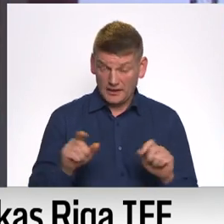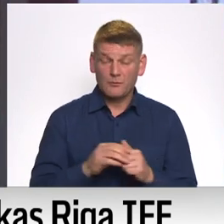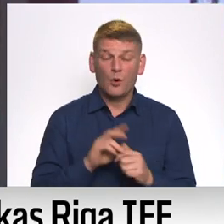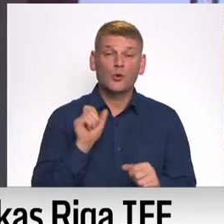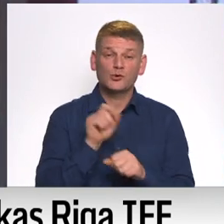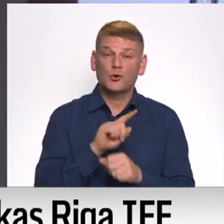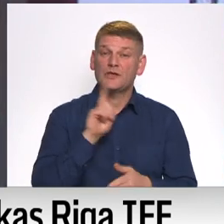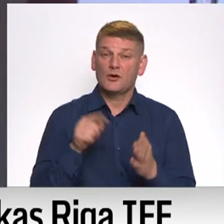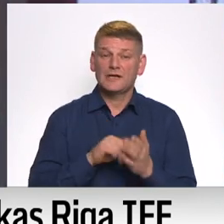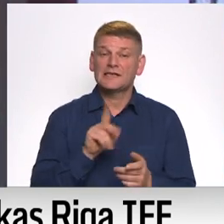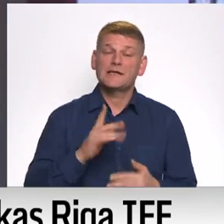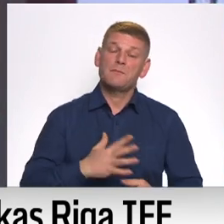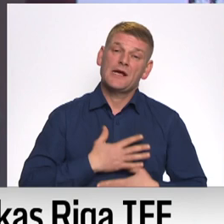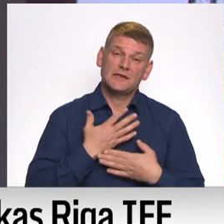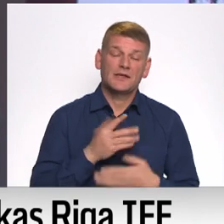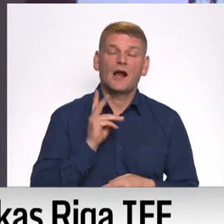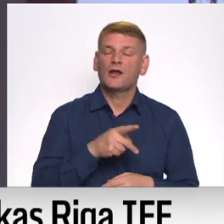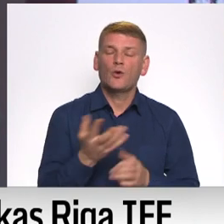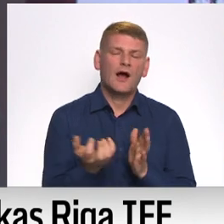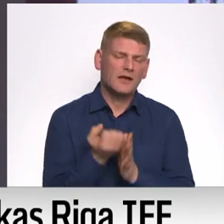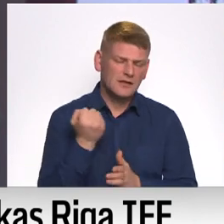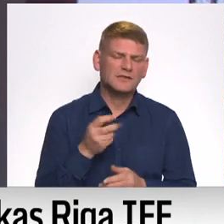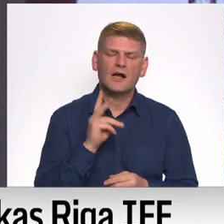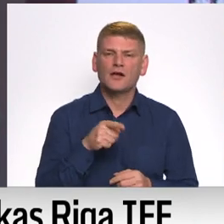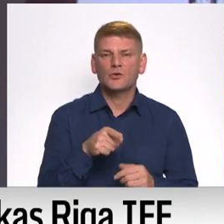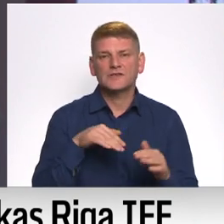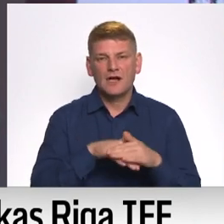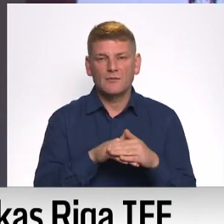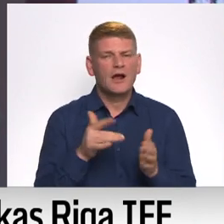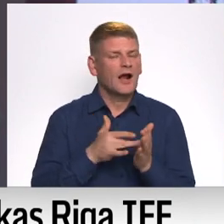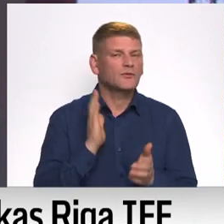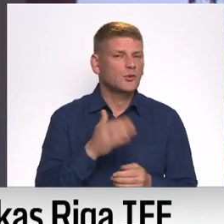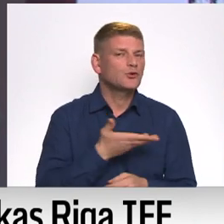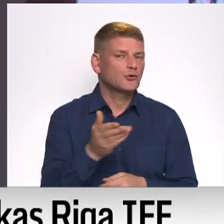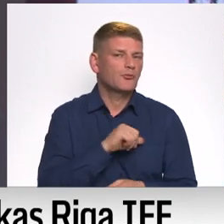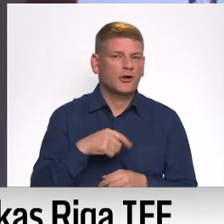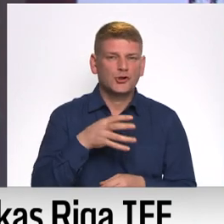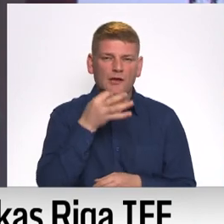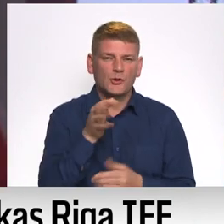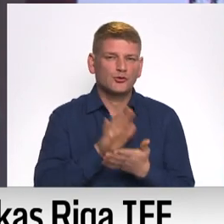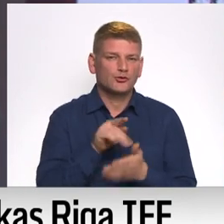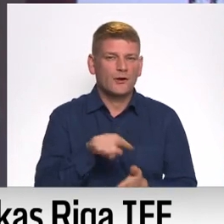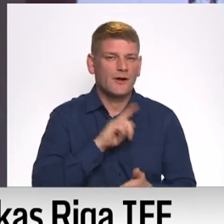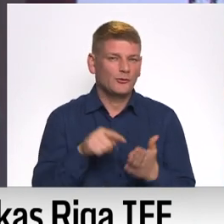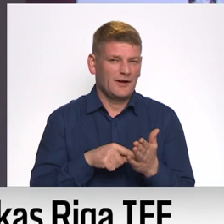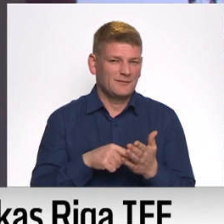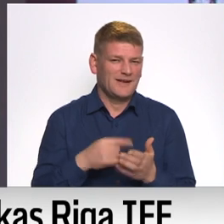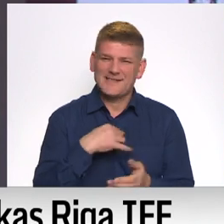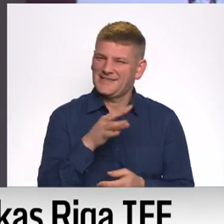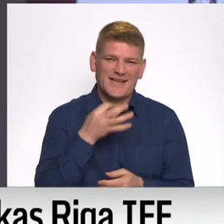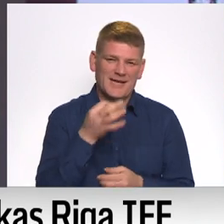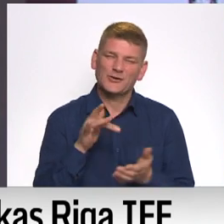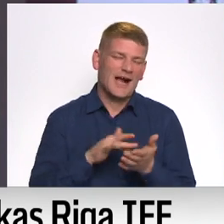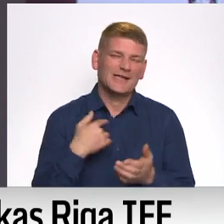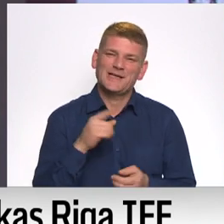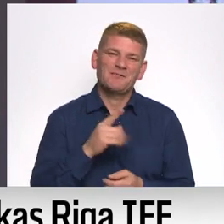jautājumu, kas ir mīlestība, kā to atrast un kā to saglabāt, kāda būtu jūsu pašas atbilde uz šo jautājumu? Nu, es neteikšu, kāda